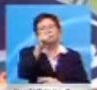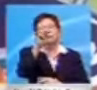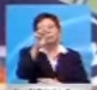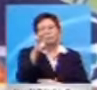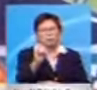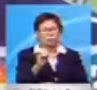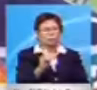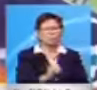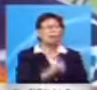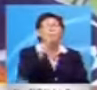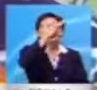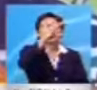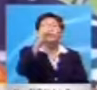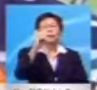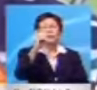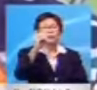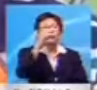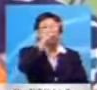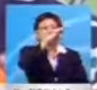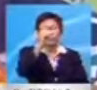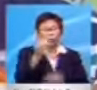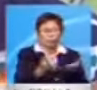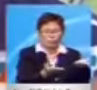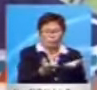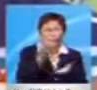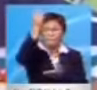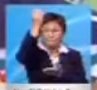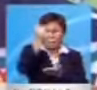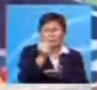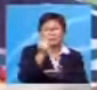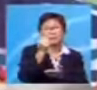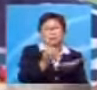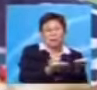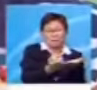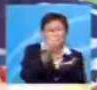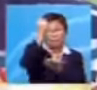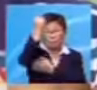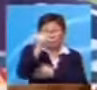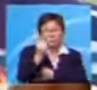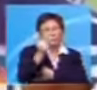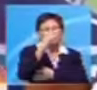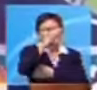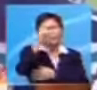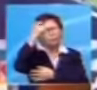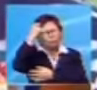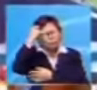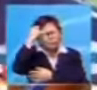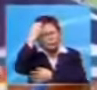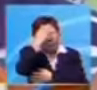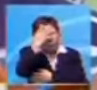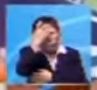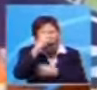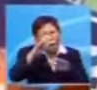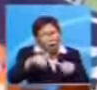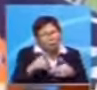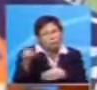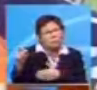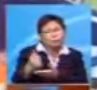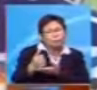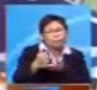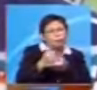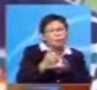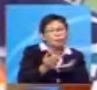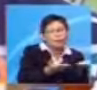syarikat-syarikat yang memberikan perkhidmatan bas ni supaya fikir balik macam mana dia orang nak